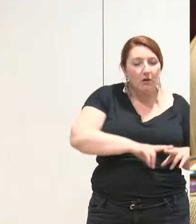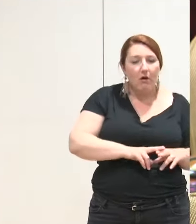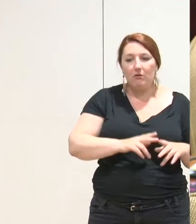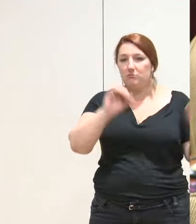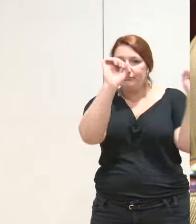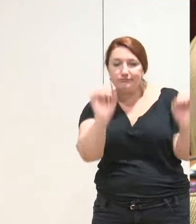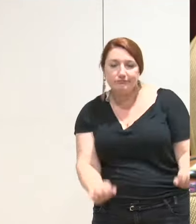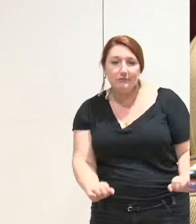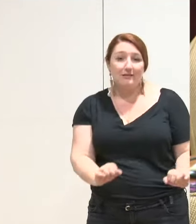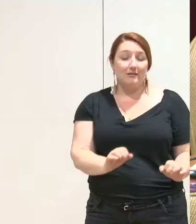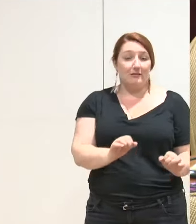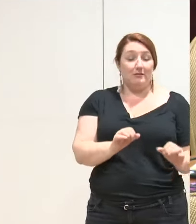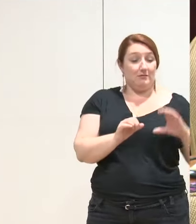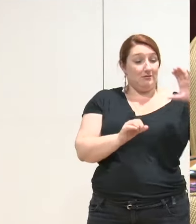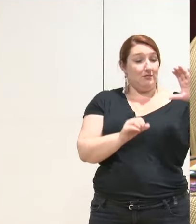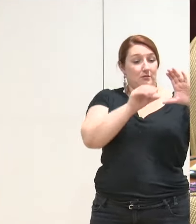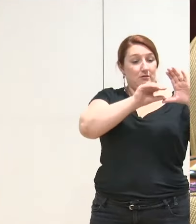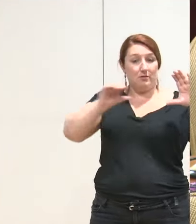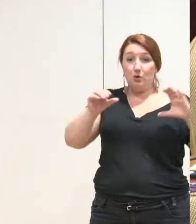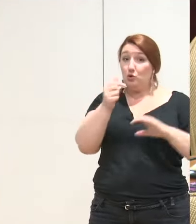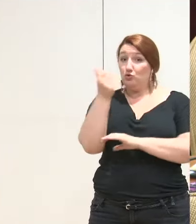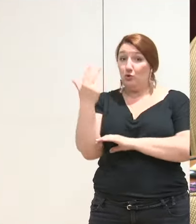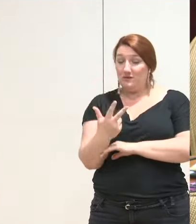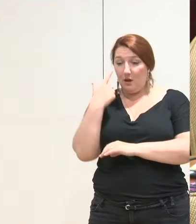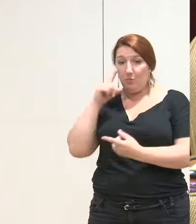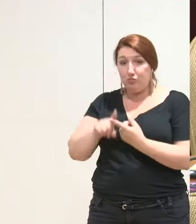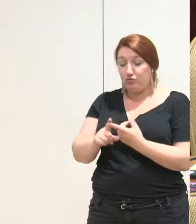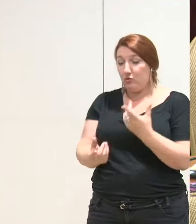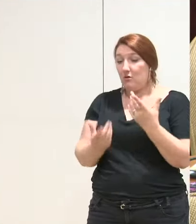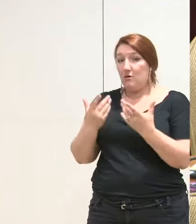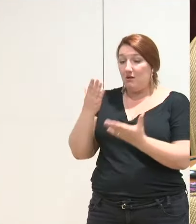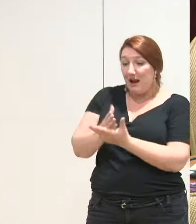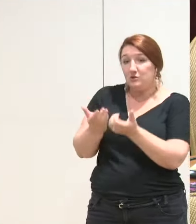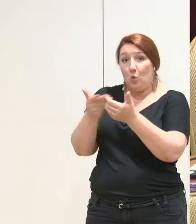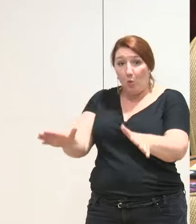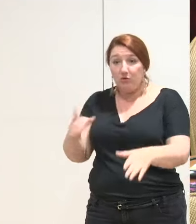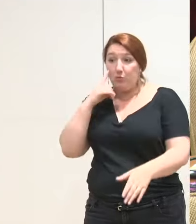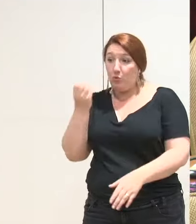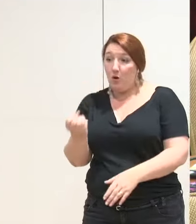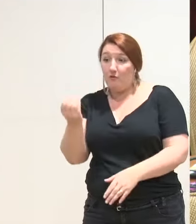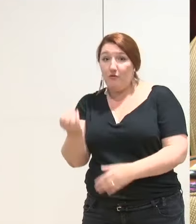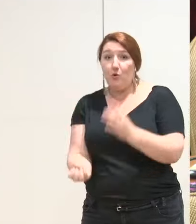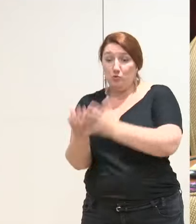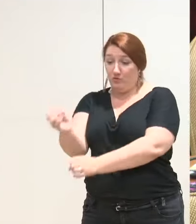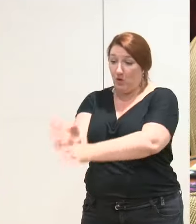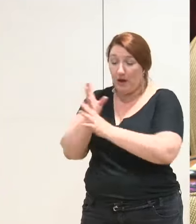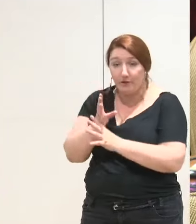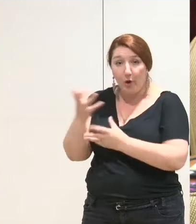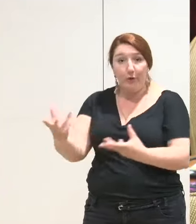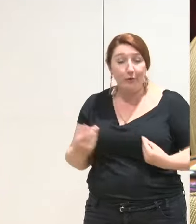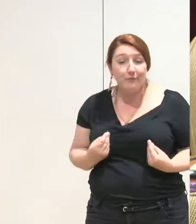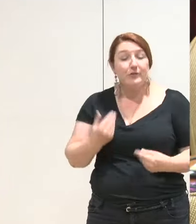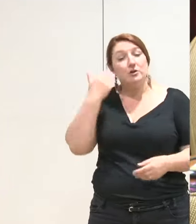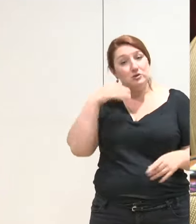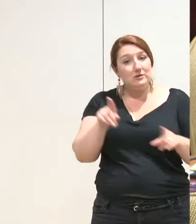utilisés au 2 tiers pour des aménagements de classe pour accueillir de nouveaux enfants qui s'entassent dans les écoles je sais aussi que le temps des travaux n'est pas toujours